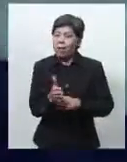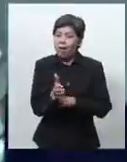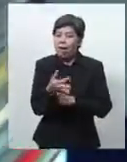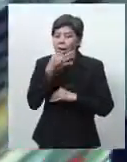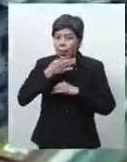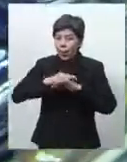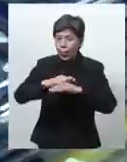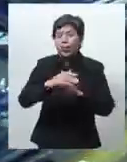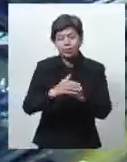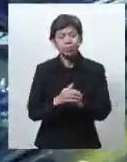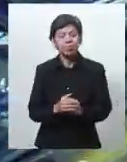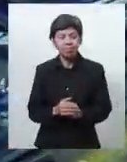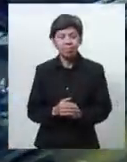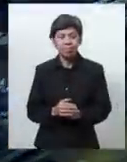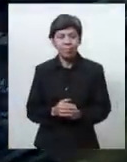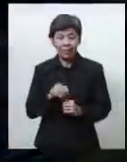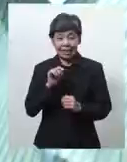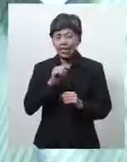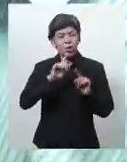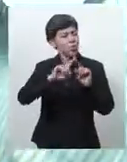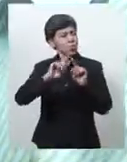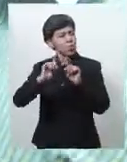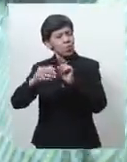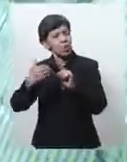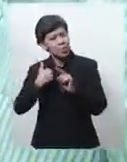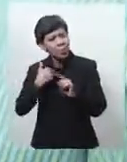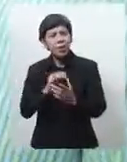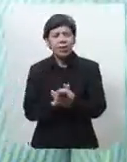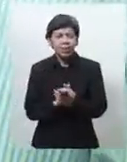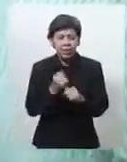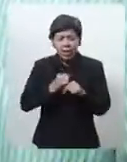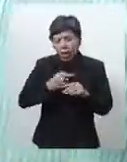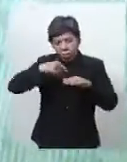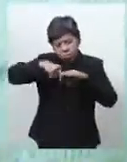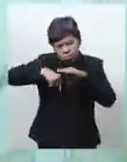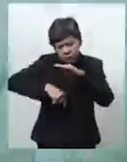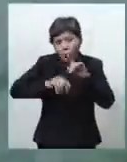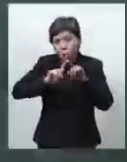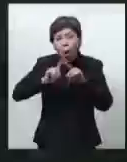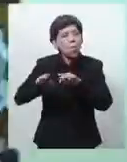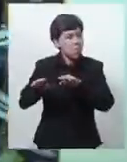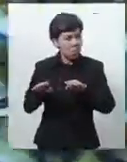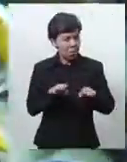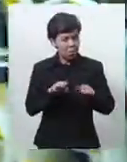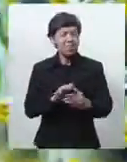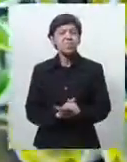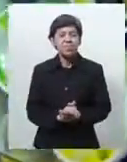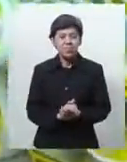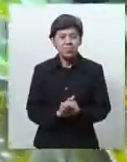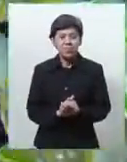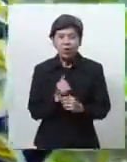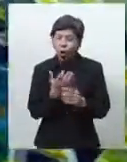ทะเลเหยื่อตกปลาทะเลครับผมปลาเล็กปลาใหญ่เรามีหมดเหยื่อมีหลายประเภทดำลึกดำตื้นมีหมดเลยครับโซนนี้จะเป็น